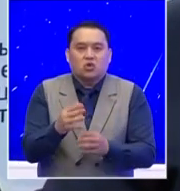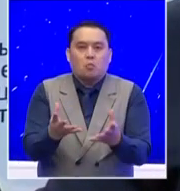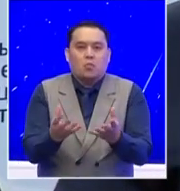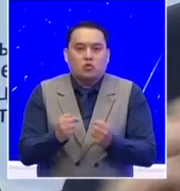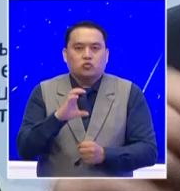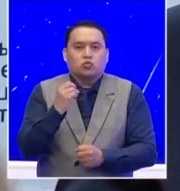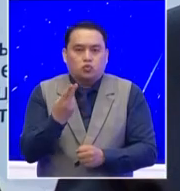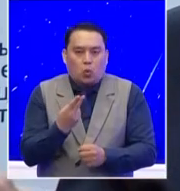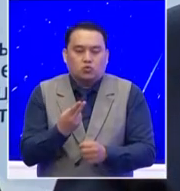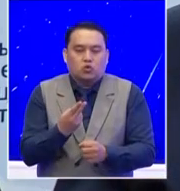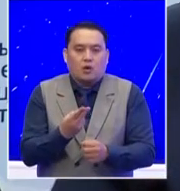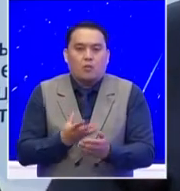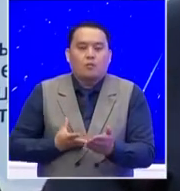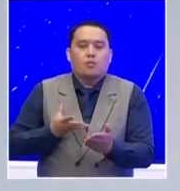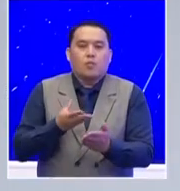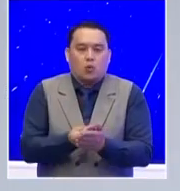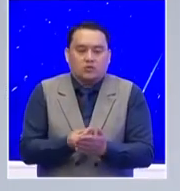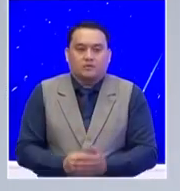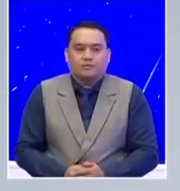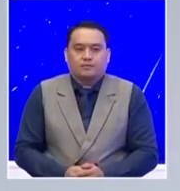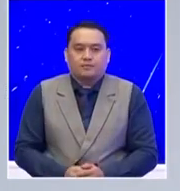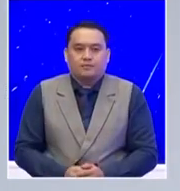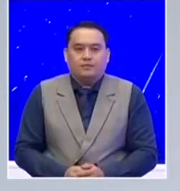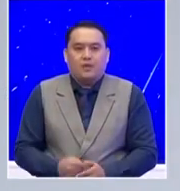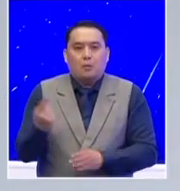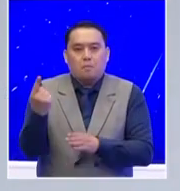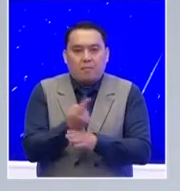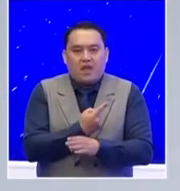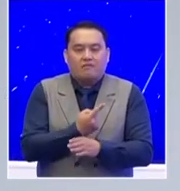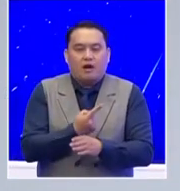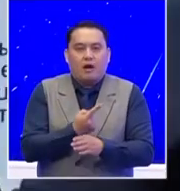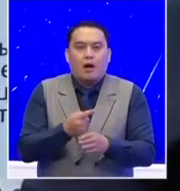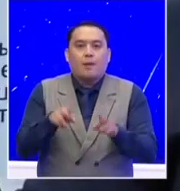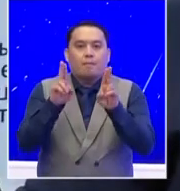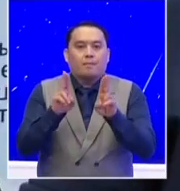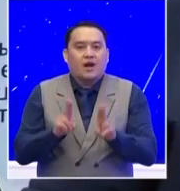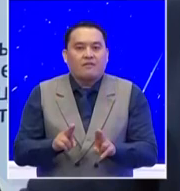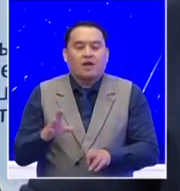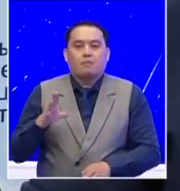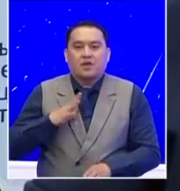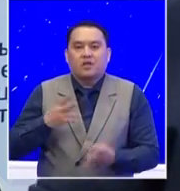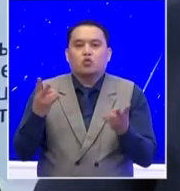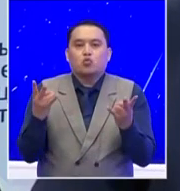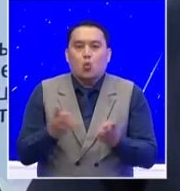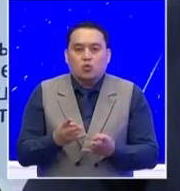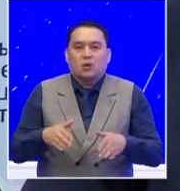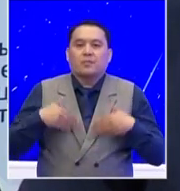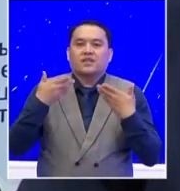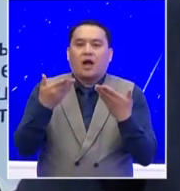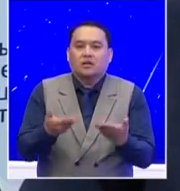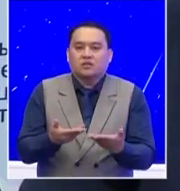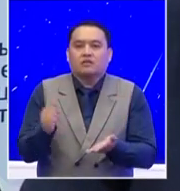получили назначены социальной выплатой. Первоначальным его правилах было предусмотрено необходимость